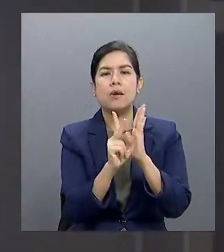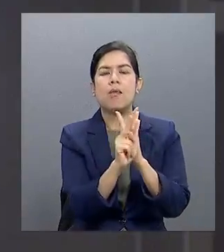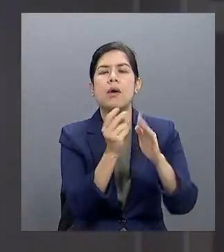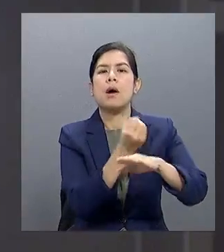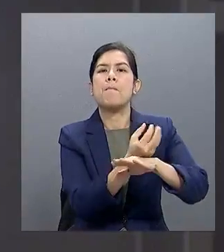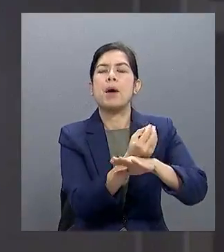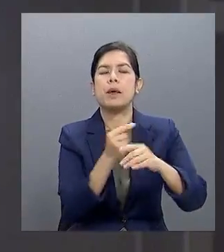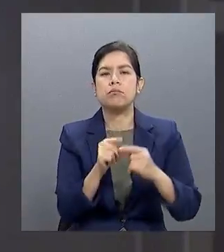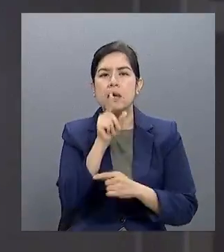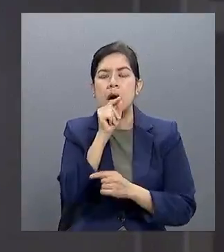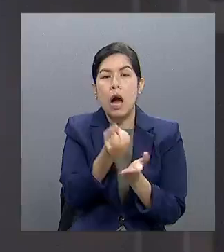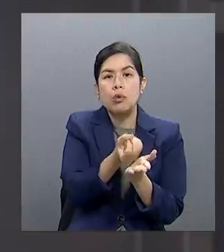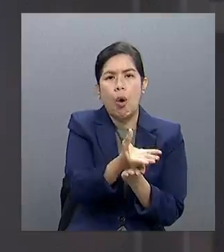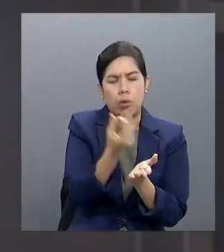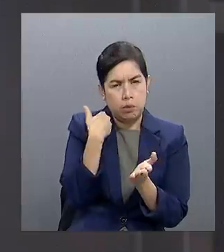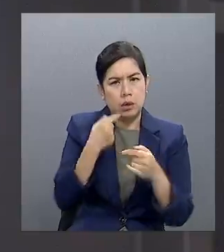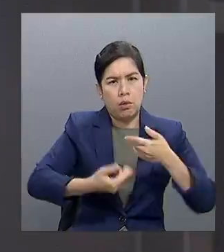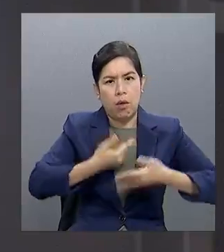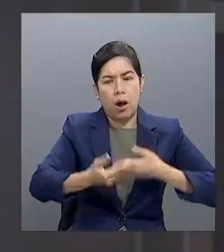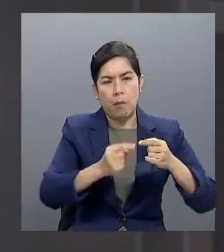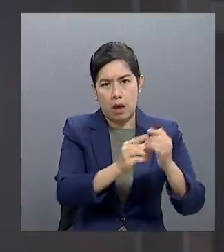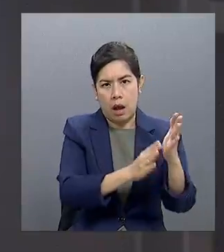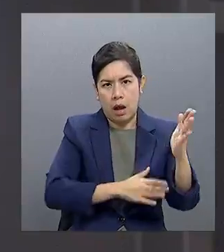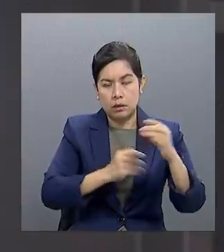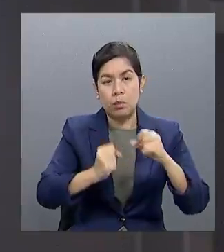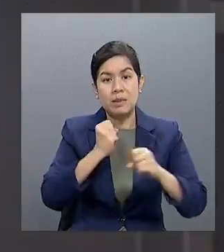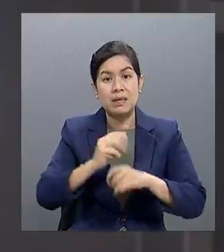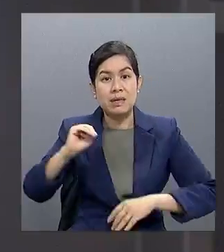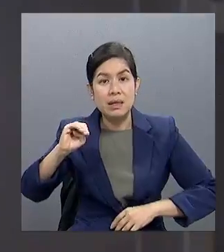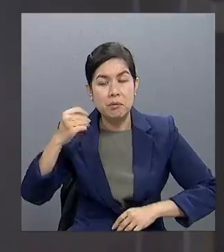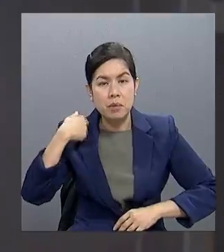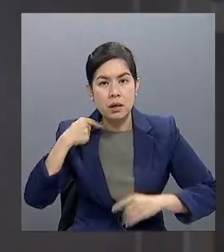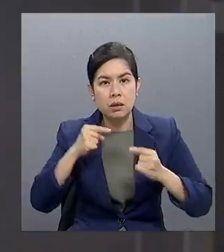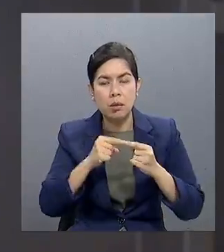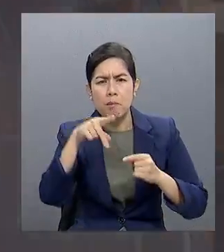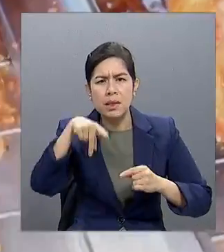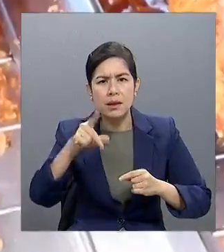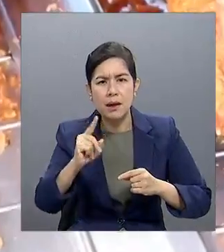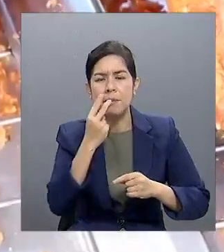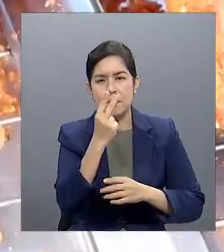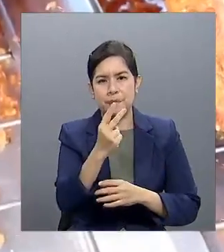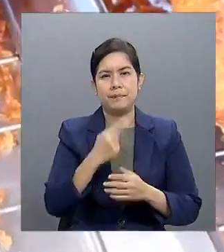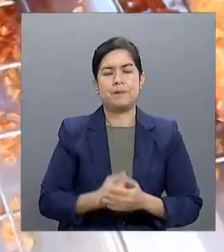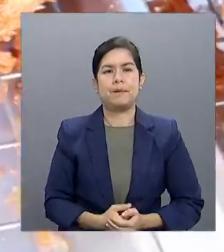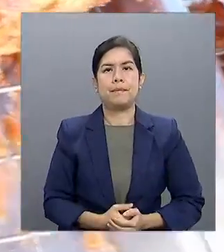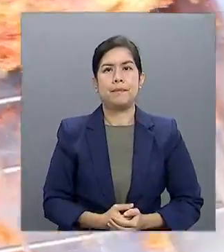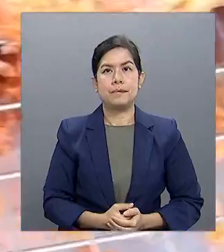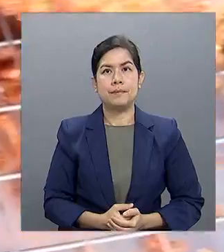ดที่ขายมานานกว่า40ปีแล้วครับสูตรที่นั่นจะเด็ดกว่าที่อื่นยังไงตามมาที่กำแพงเพชรเลยครับ